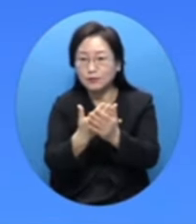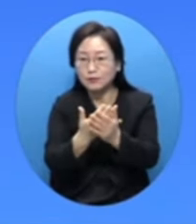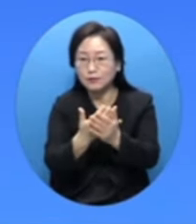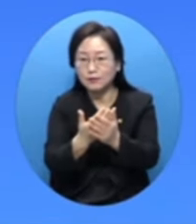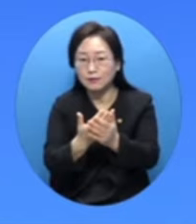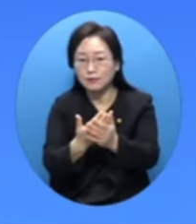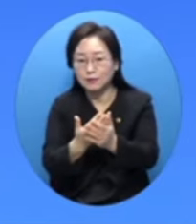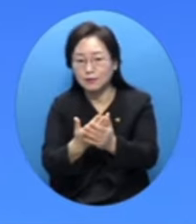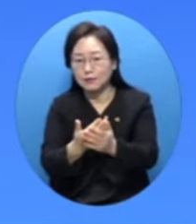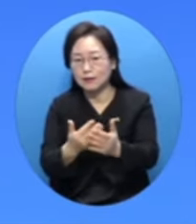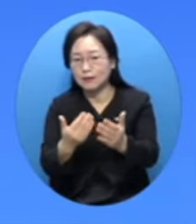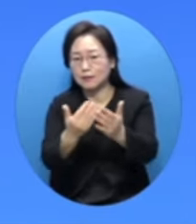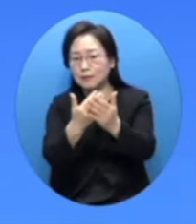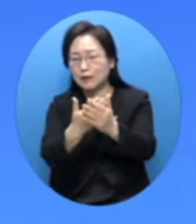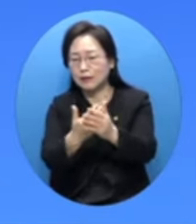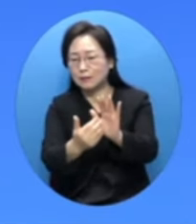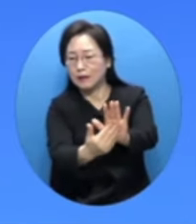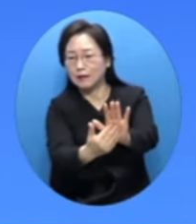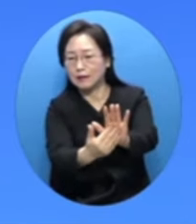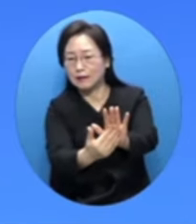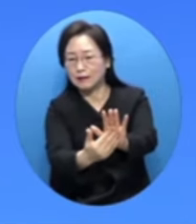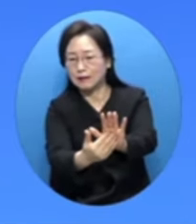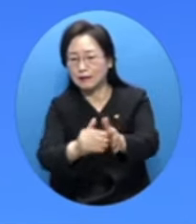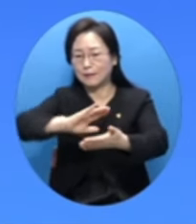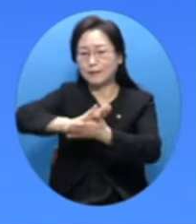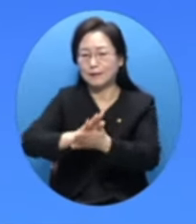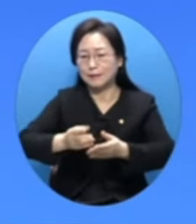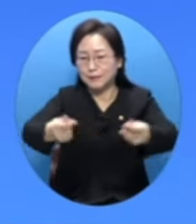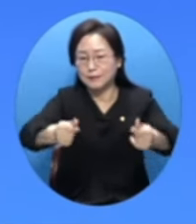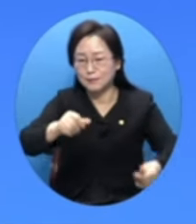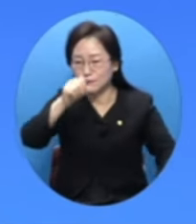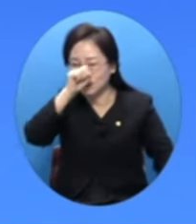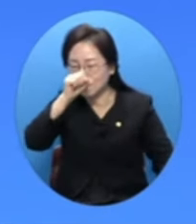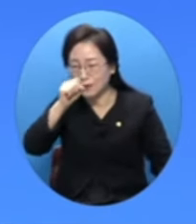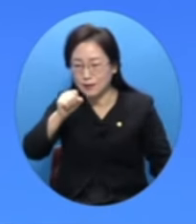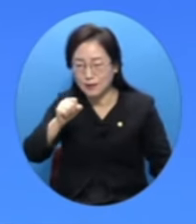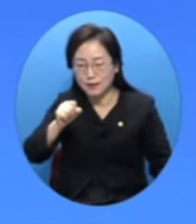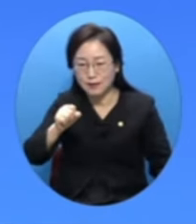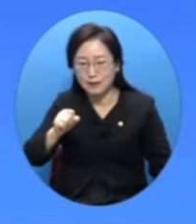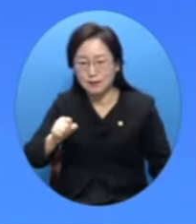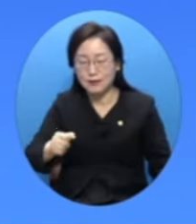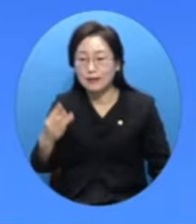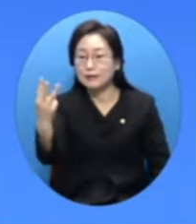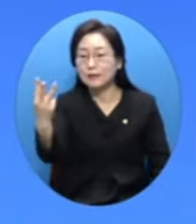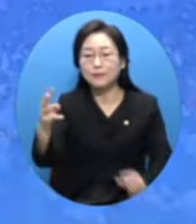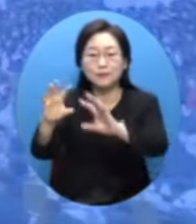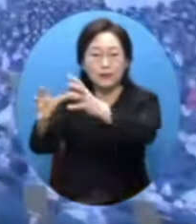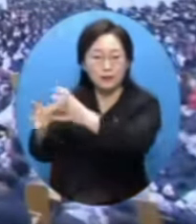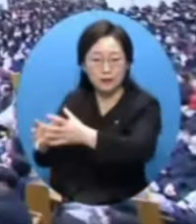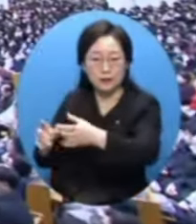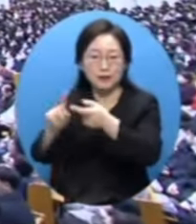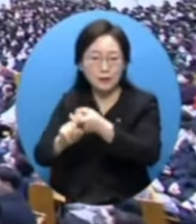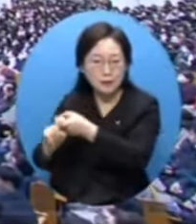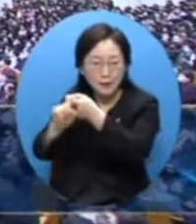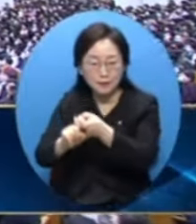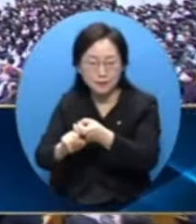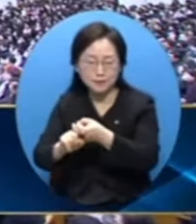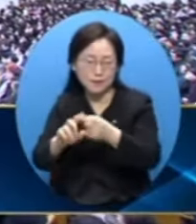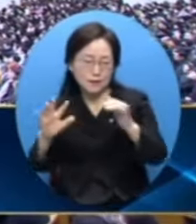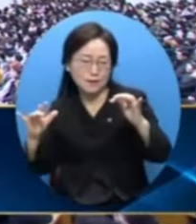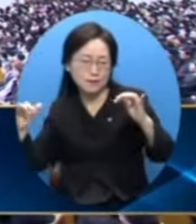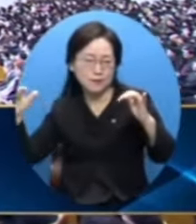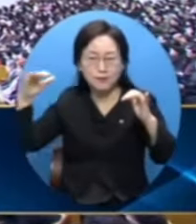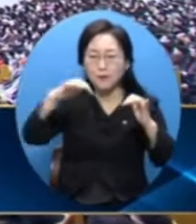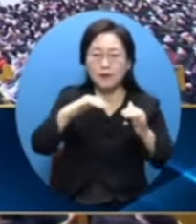더 이상 풍하지 못해 가서 저 나라를 짓밟아 버려야 되겠다. 3개국 연합군이 유다를 공격해 옵니다.